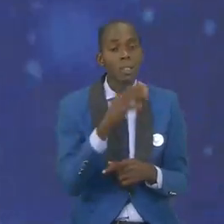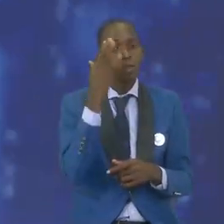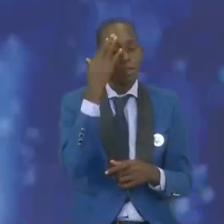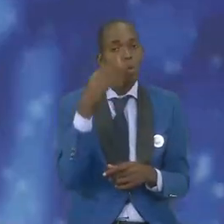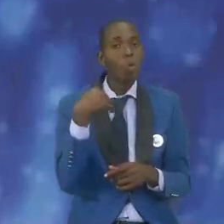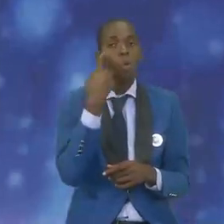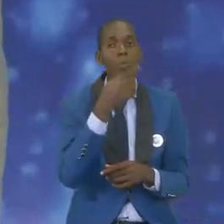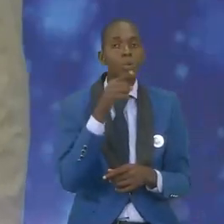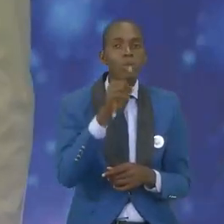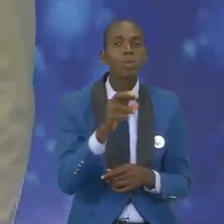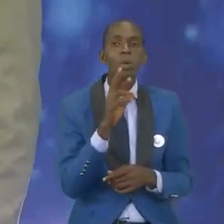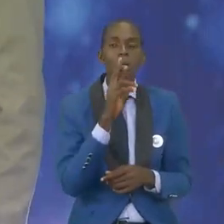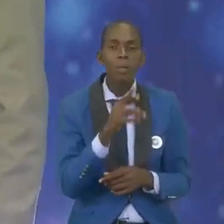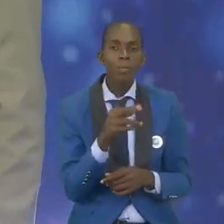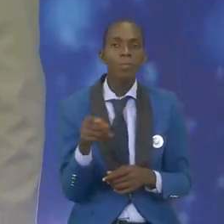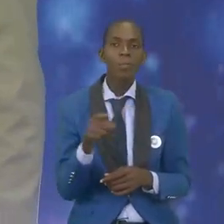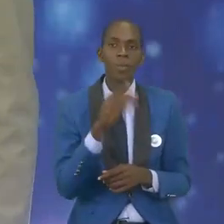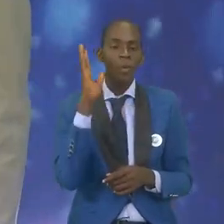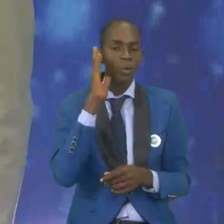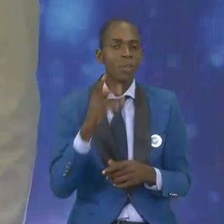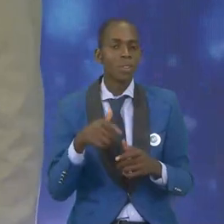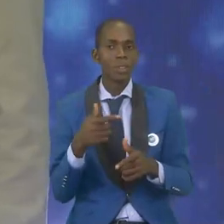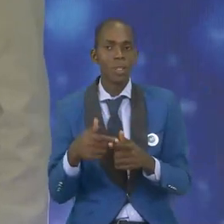Alors, pour que tu saches,